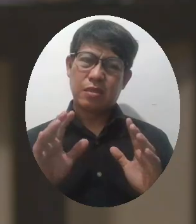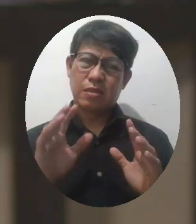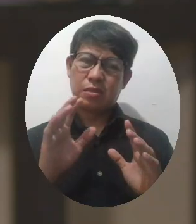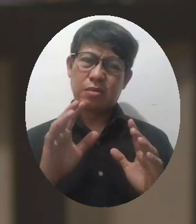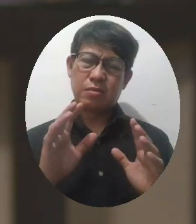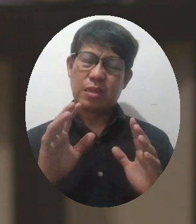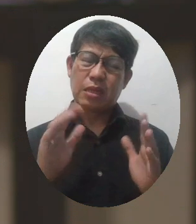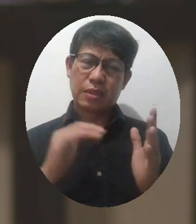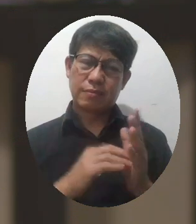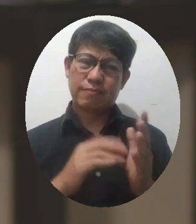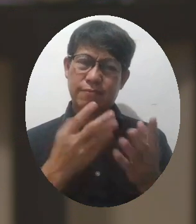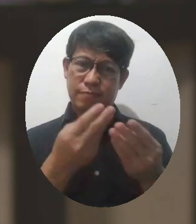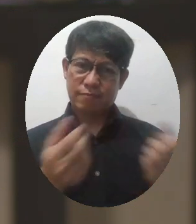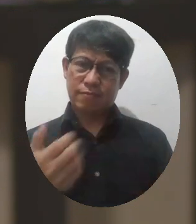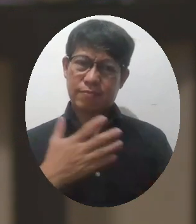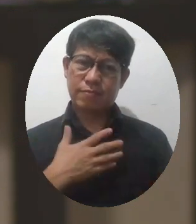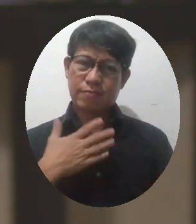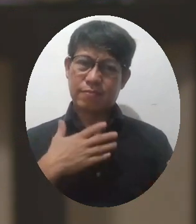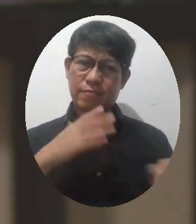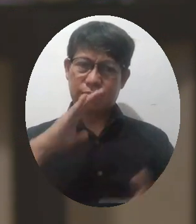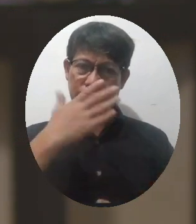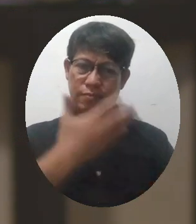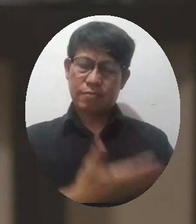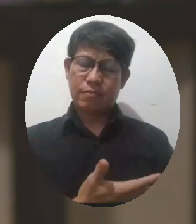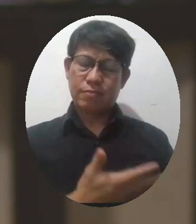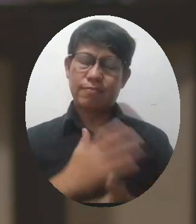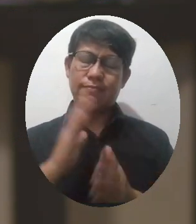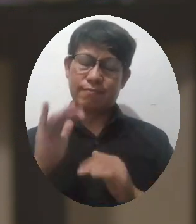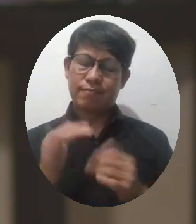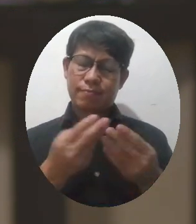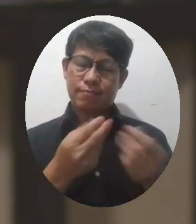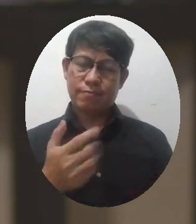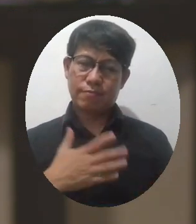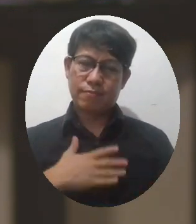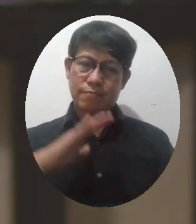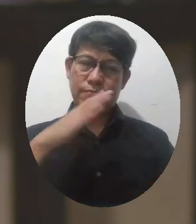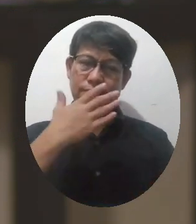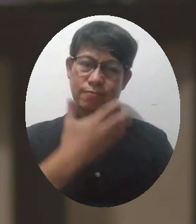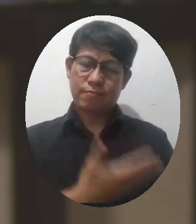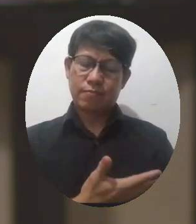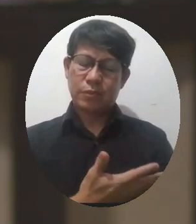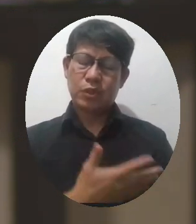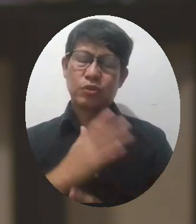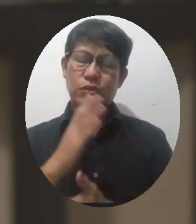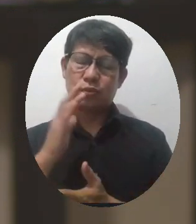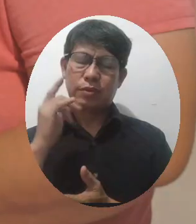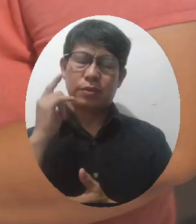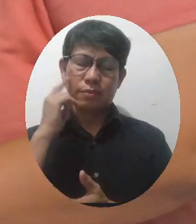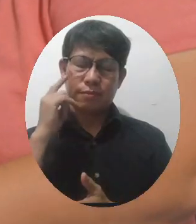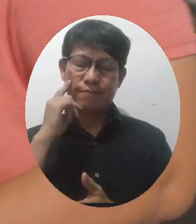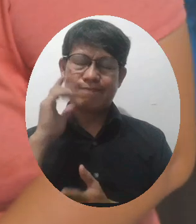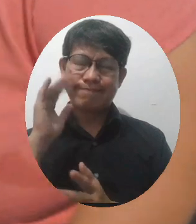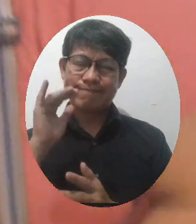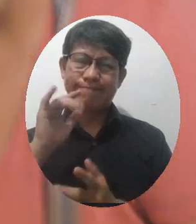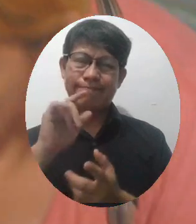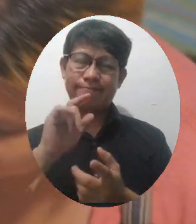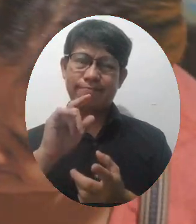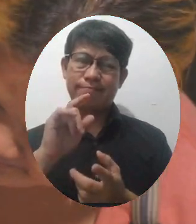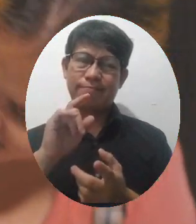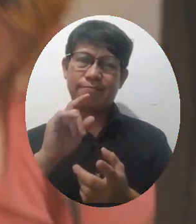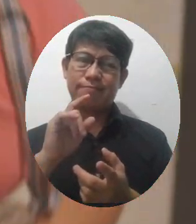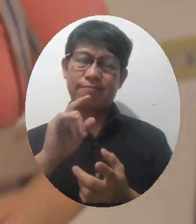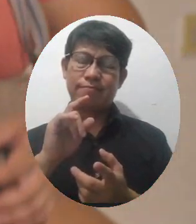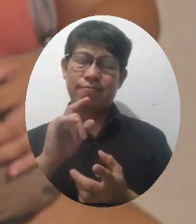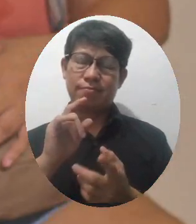na tanghangat ko lang po talaga na gumaling siya, gagaling siya. Yun na lang po yung nagpapasaya sa sarili ko na marami